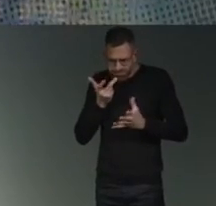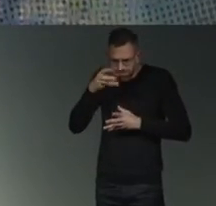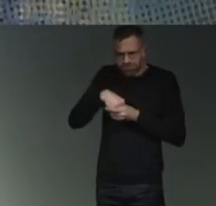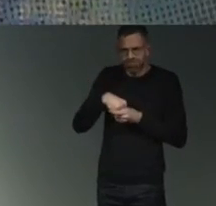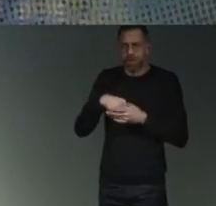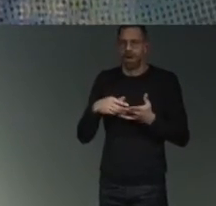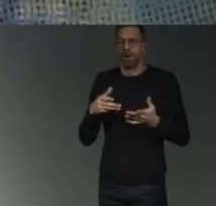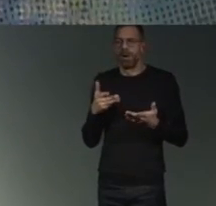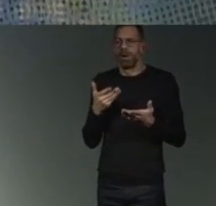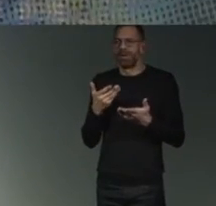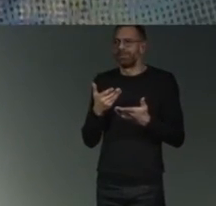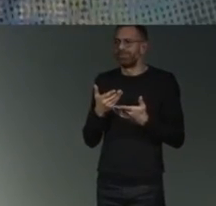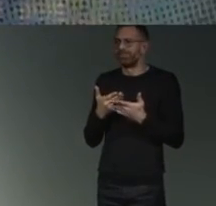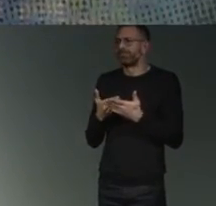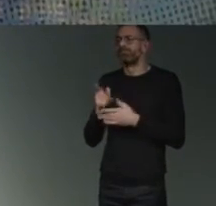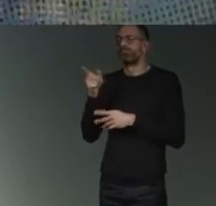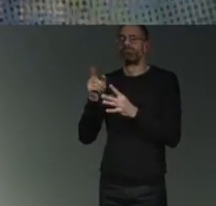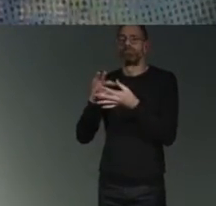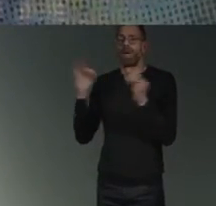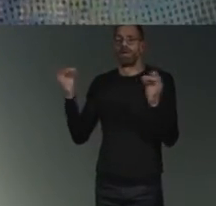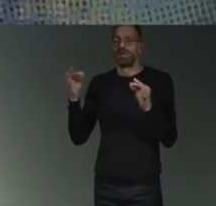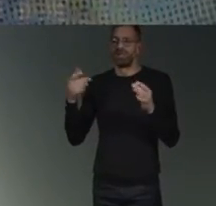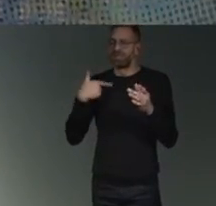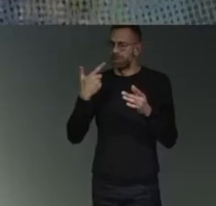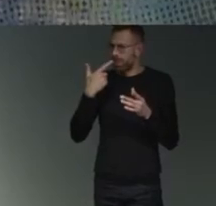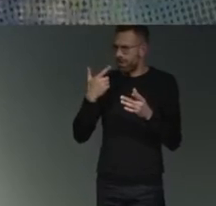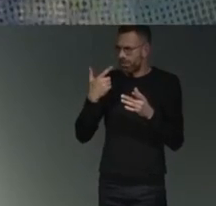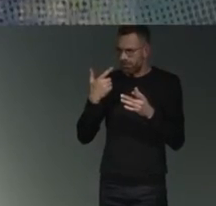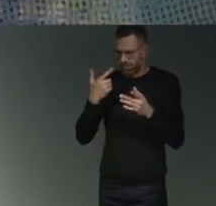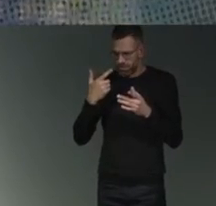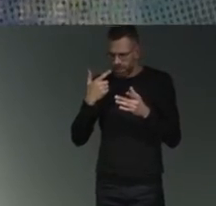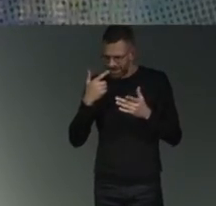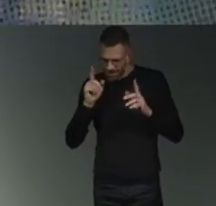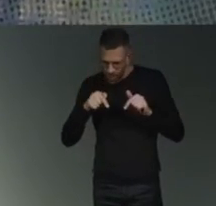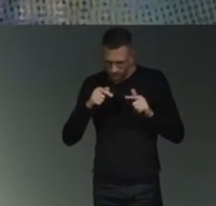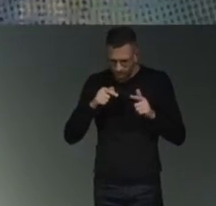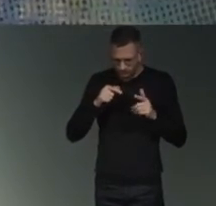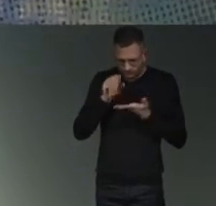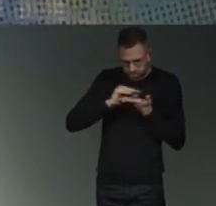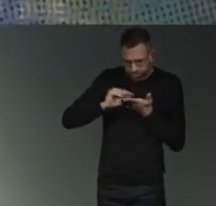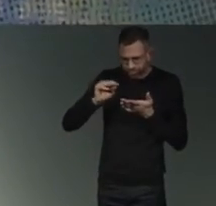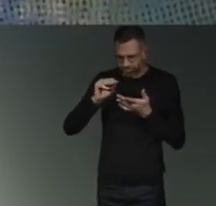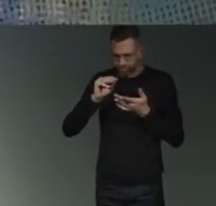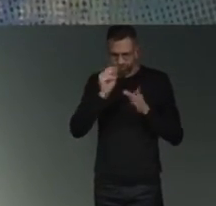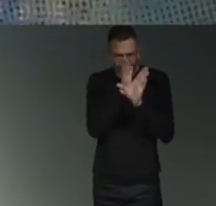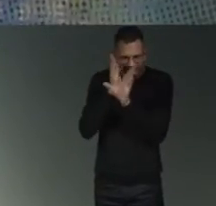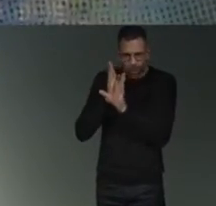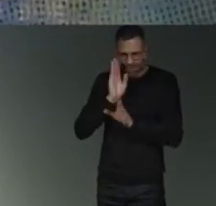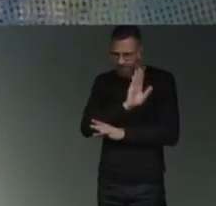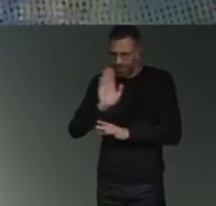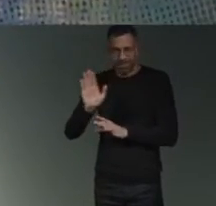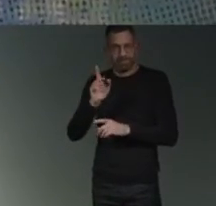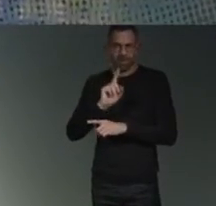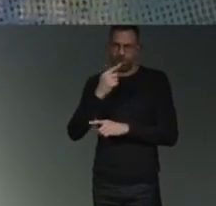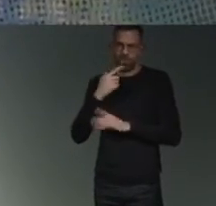une histoire qui se traduisait en termes de psychologie. C'était vraiment une histoire qui se traduisait aussi par des images. Et notamment, il y avait